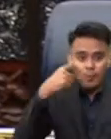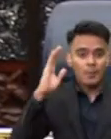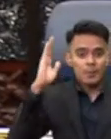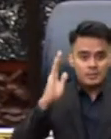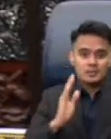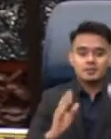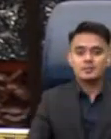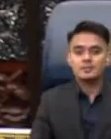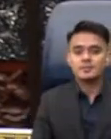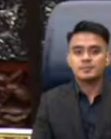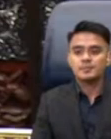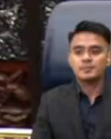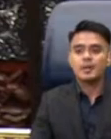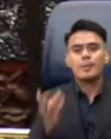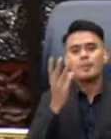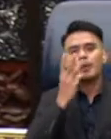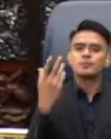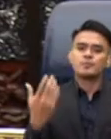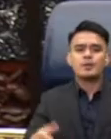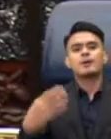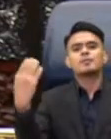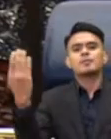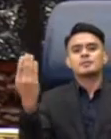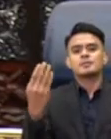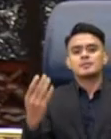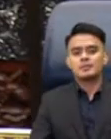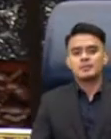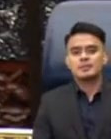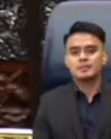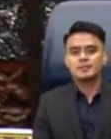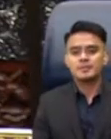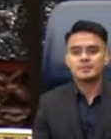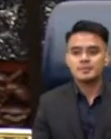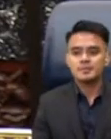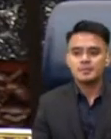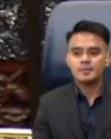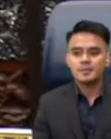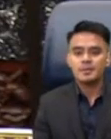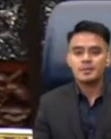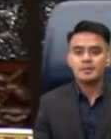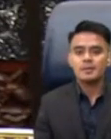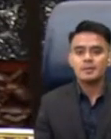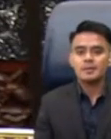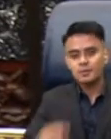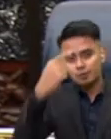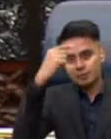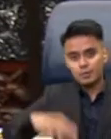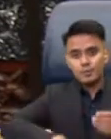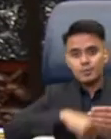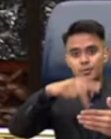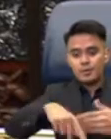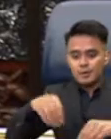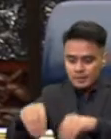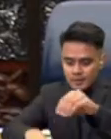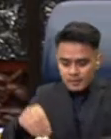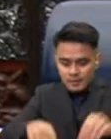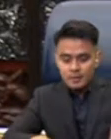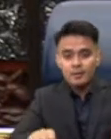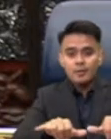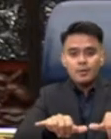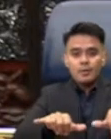Sil beras selalu dah manakala bagi program penanaman seluas